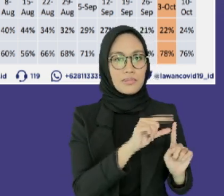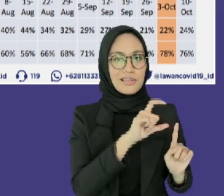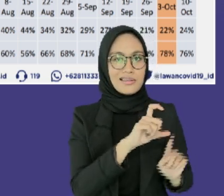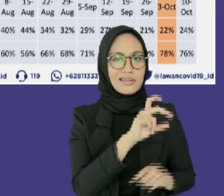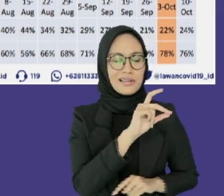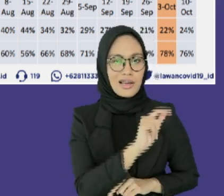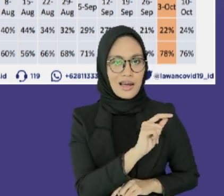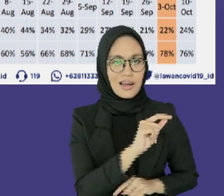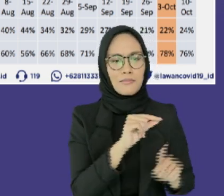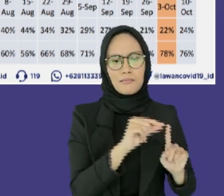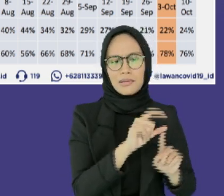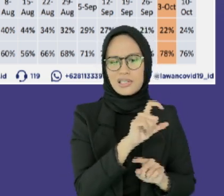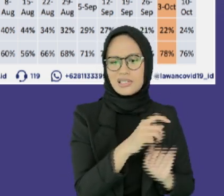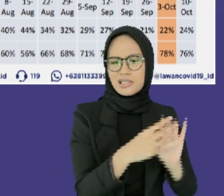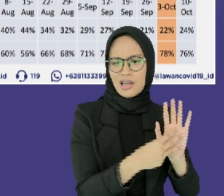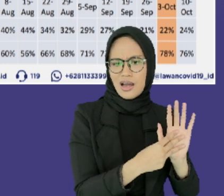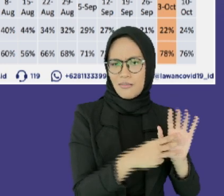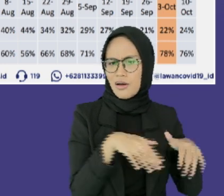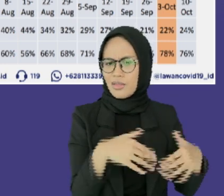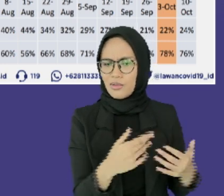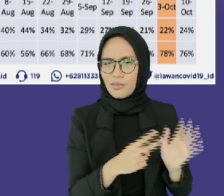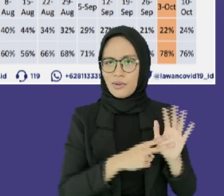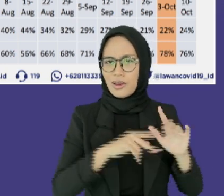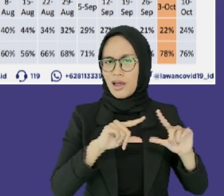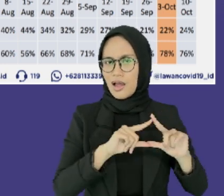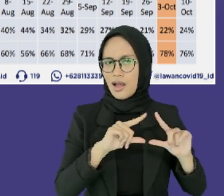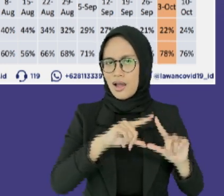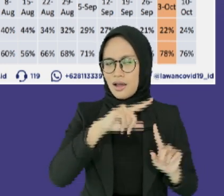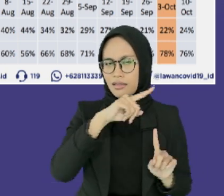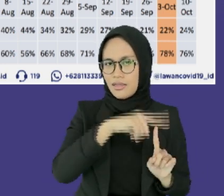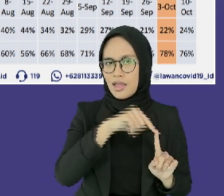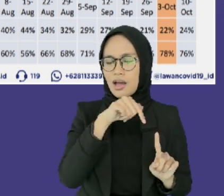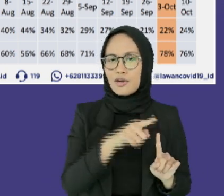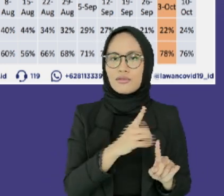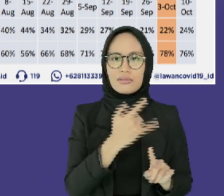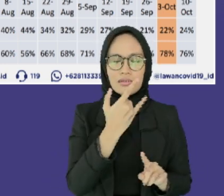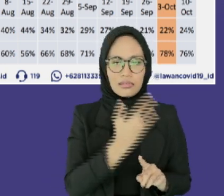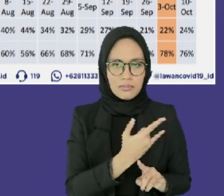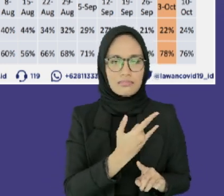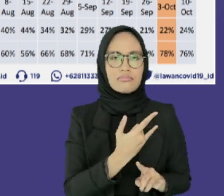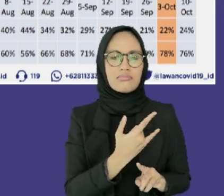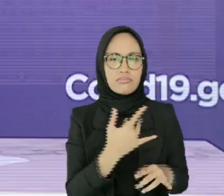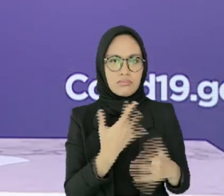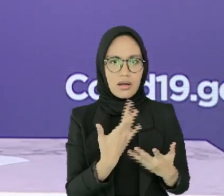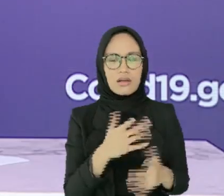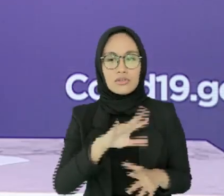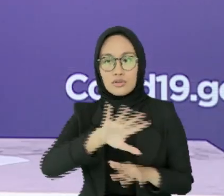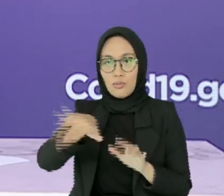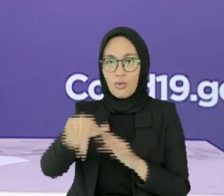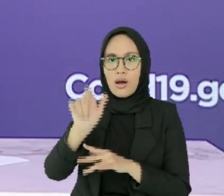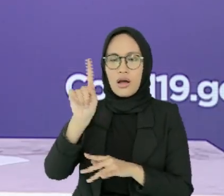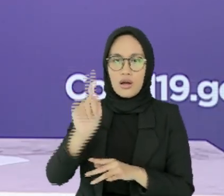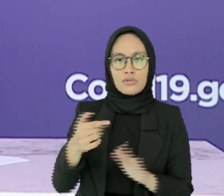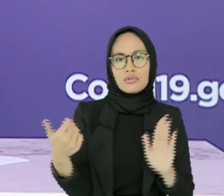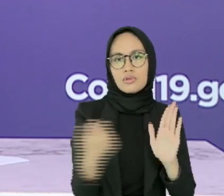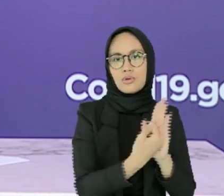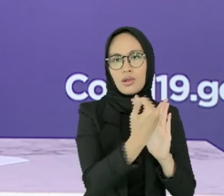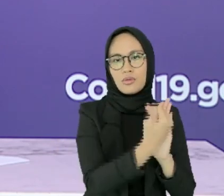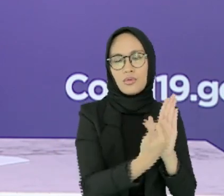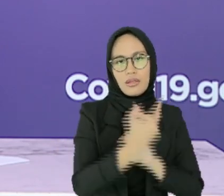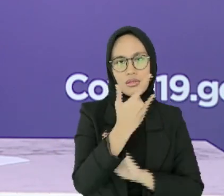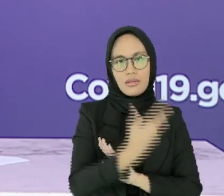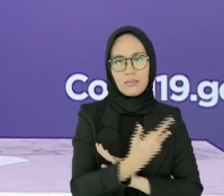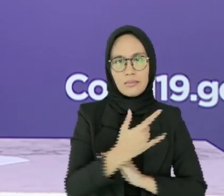serta tes deteksi nanti lainnya perlu untuk terus ditingkatkan sebagai standar utama pemeriksaan coffee